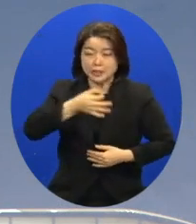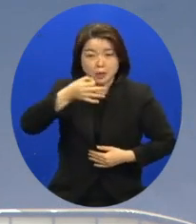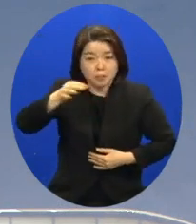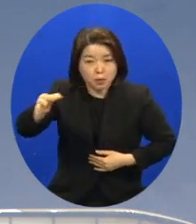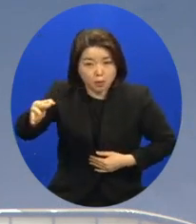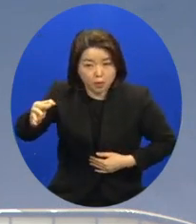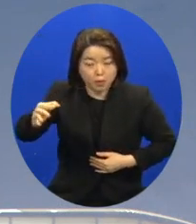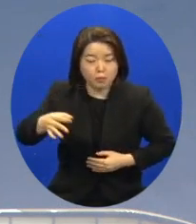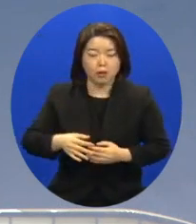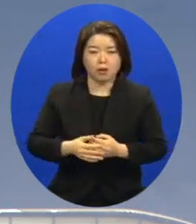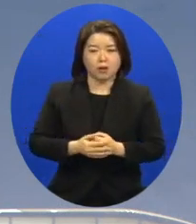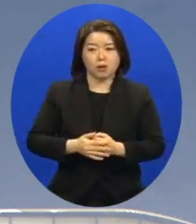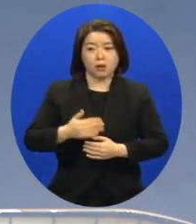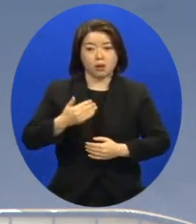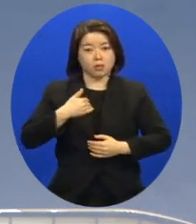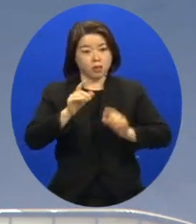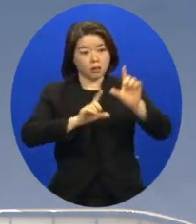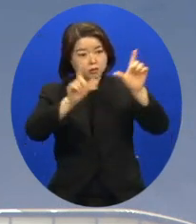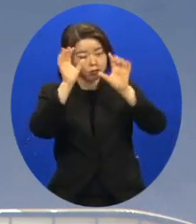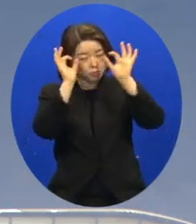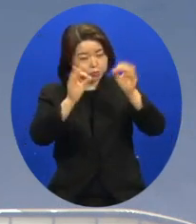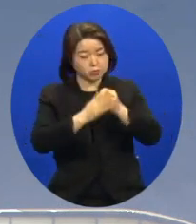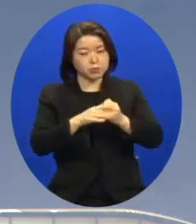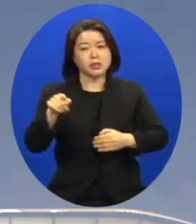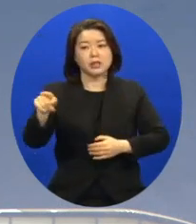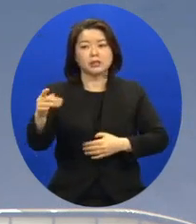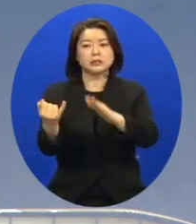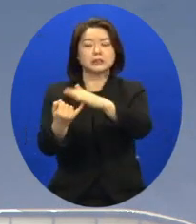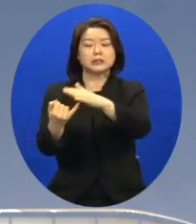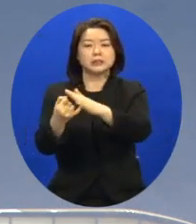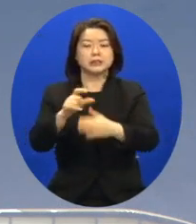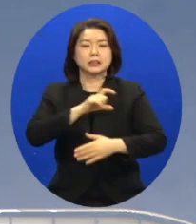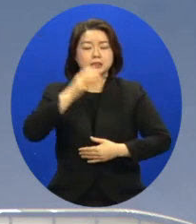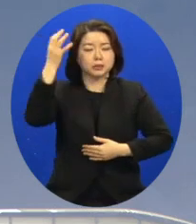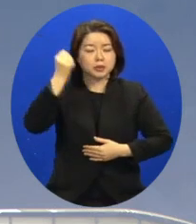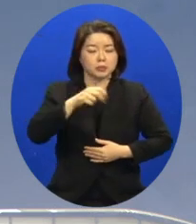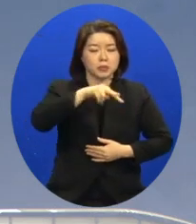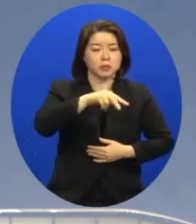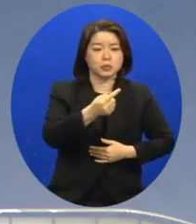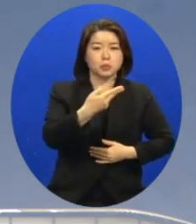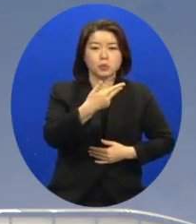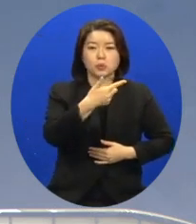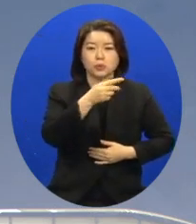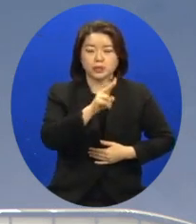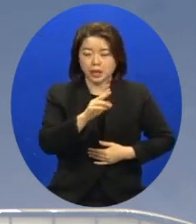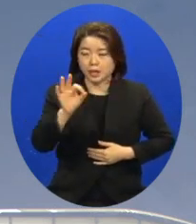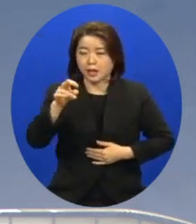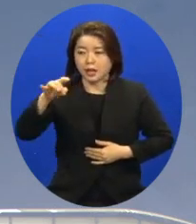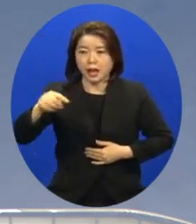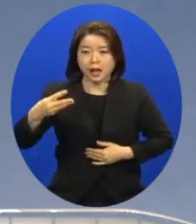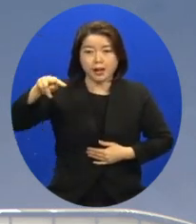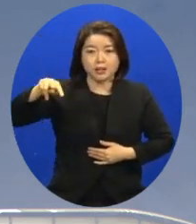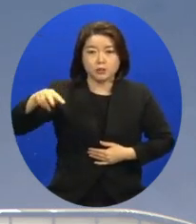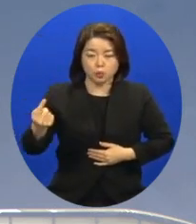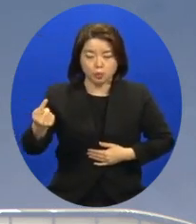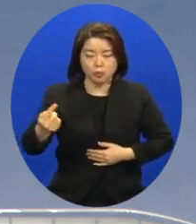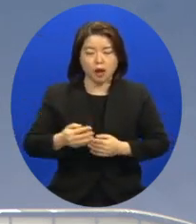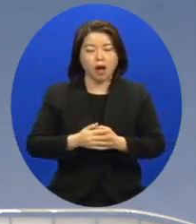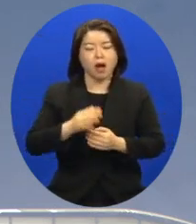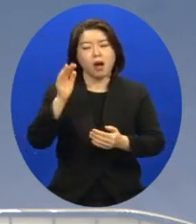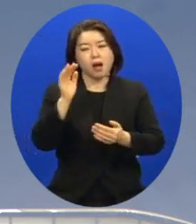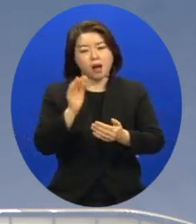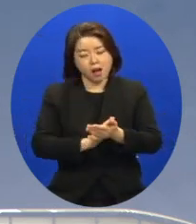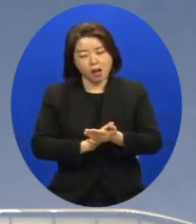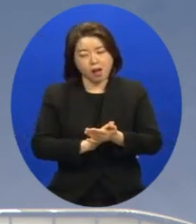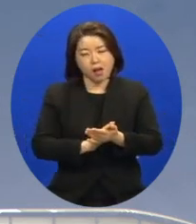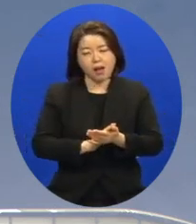불렀는데 나는 아직도 그들의 이름을 기억합니다. 소냐와 엘소였죠. 그제서야 그들이